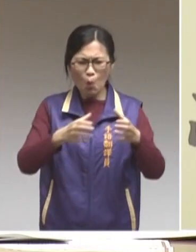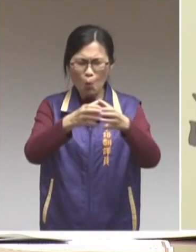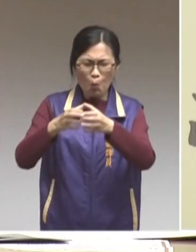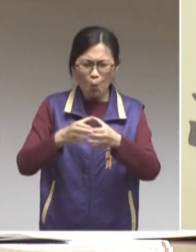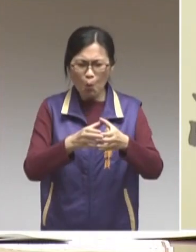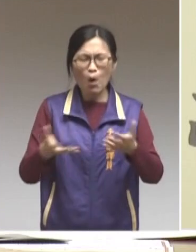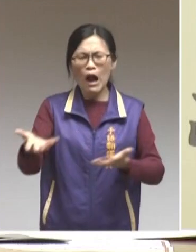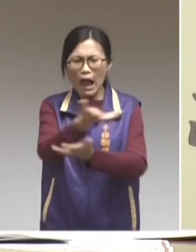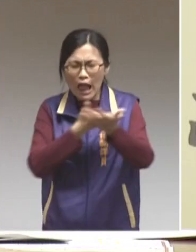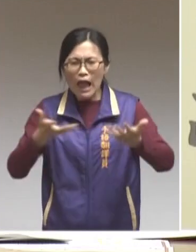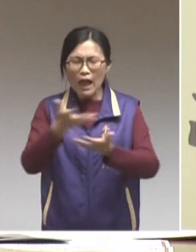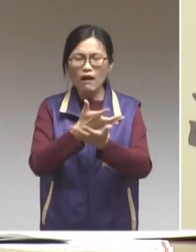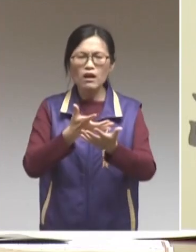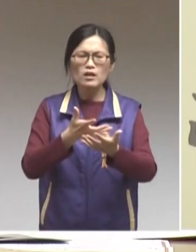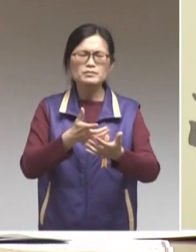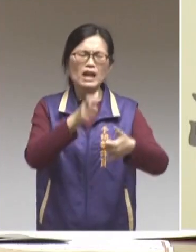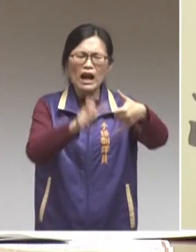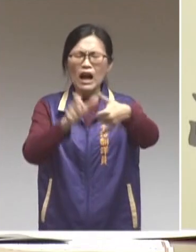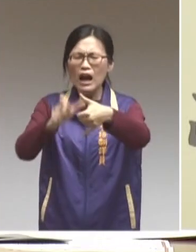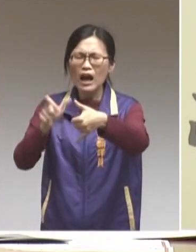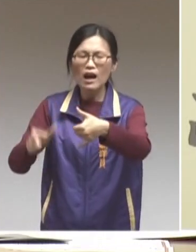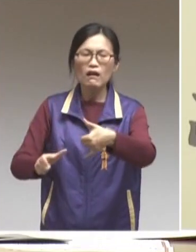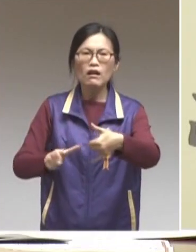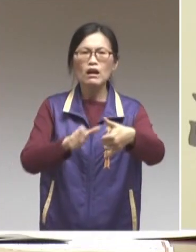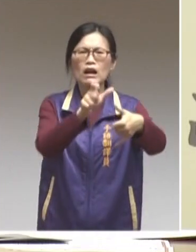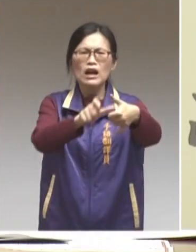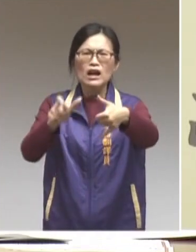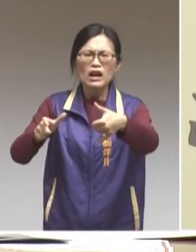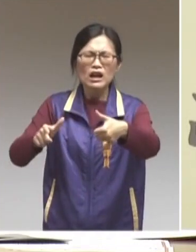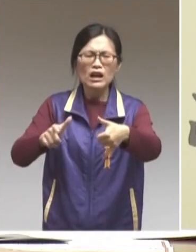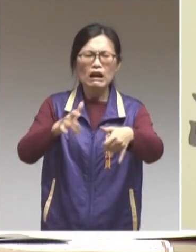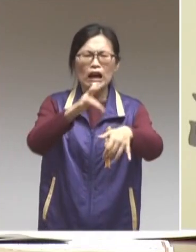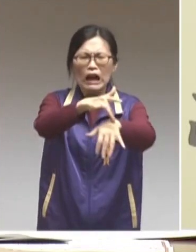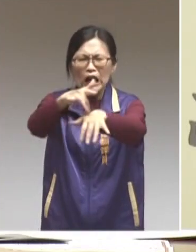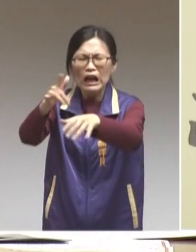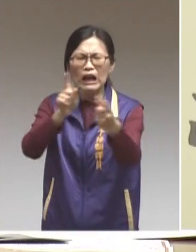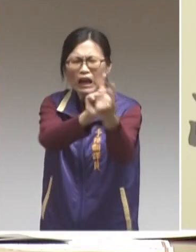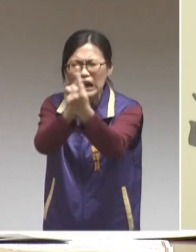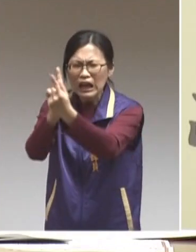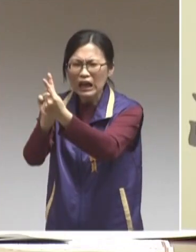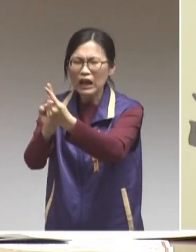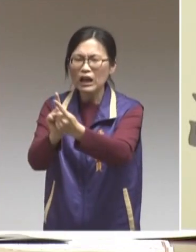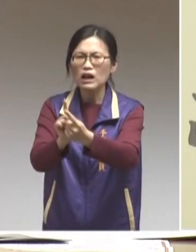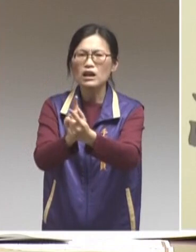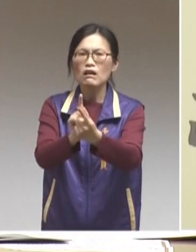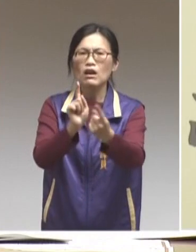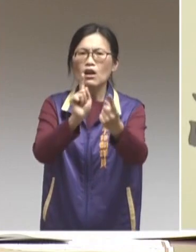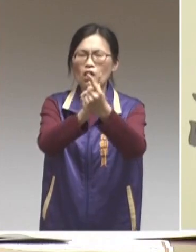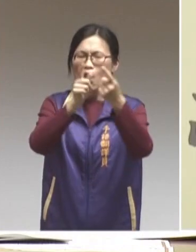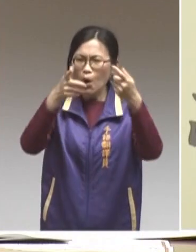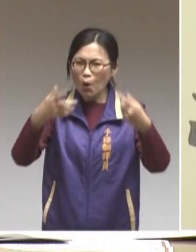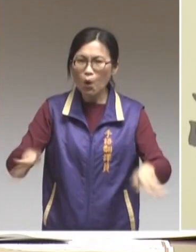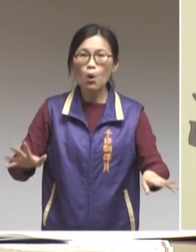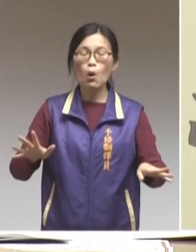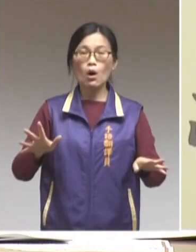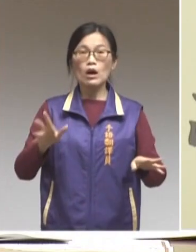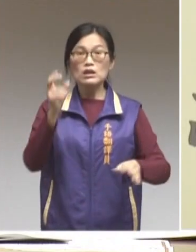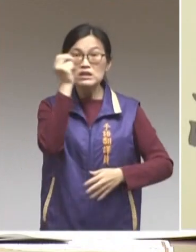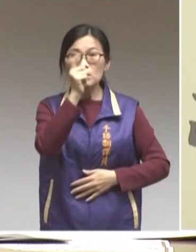个个案哦，都是在家庭里面这个密切的一个接触啊、哦，那尤其